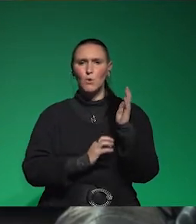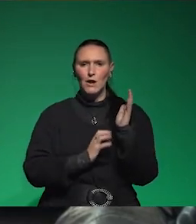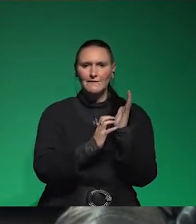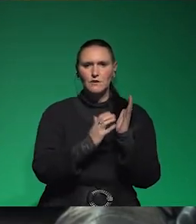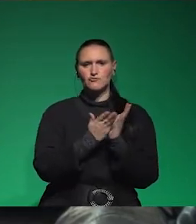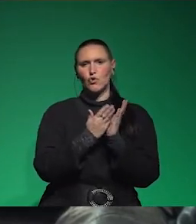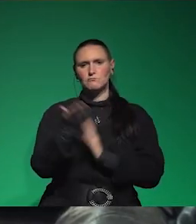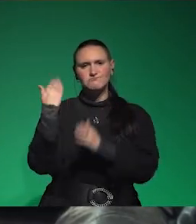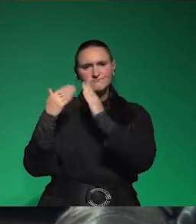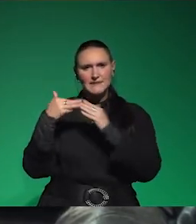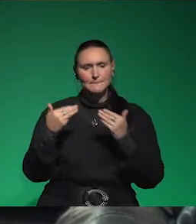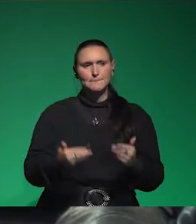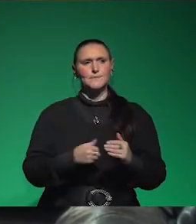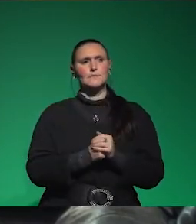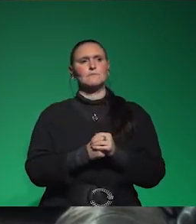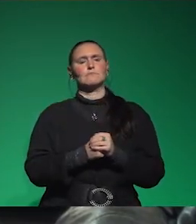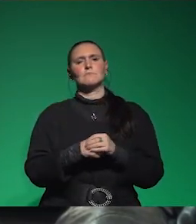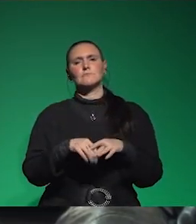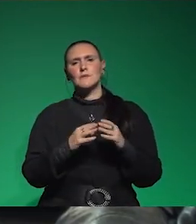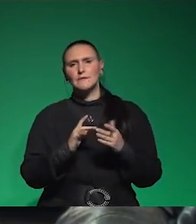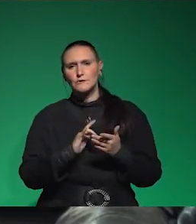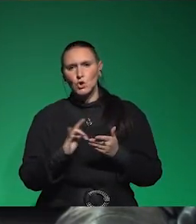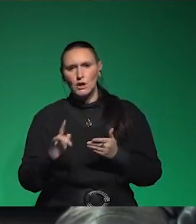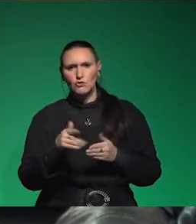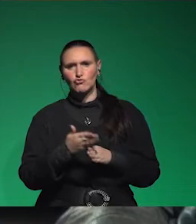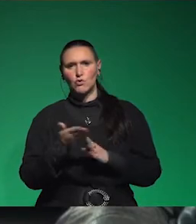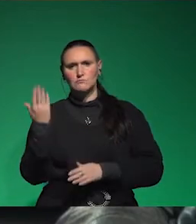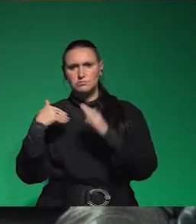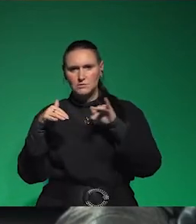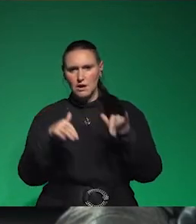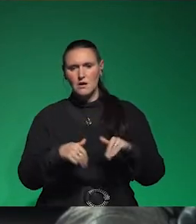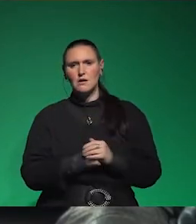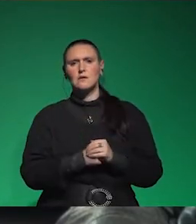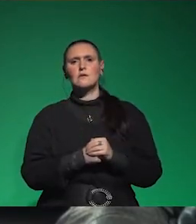lange. Aber wann wurde das kritisch bei Ihnen?